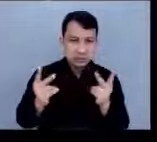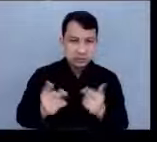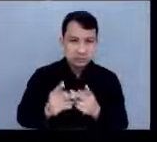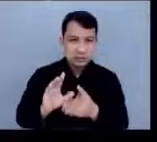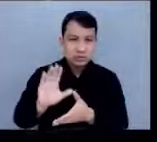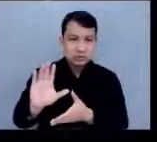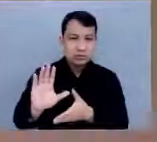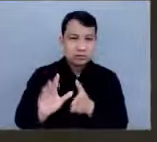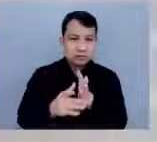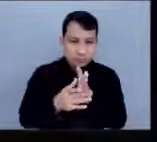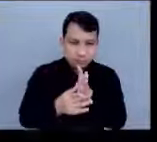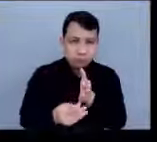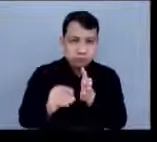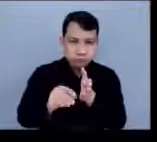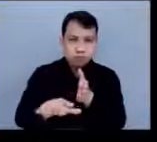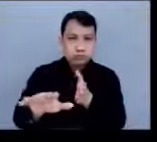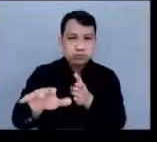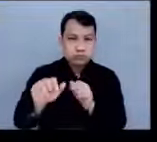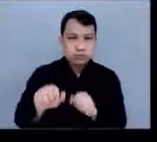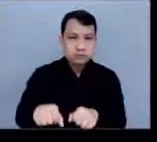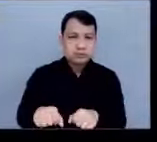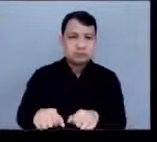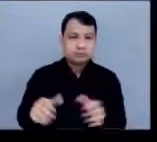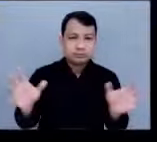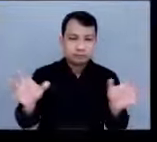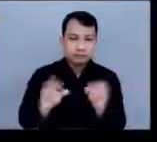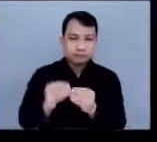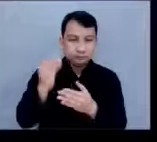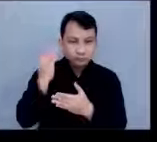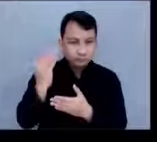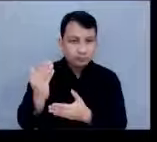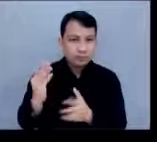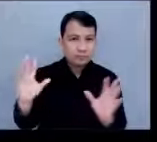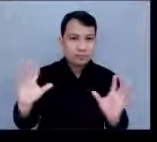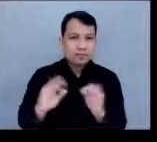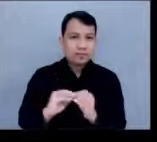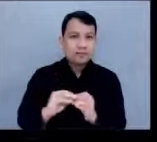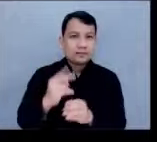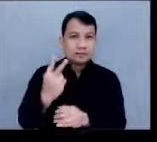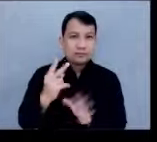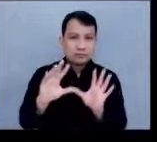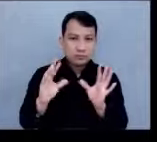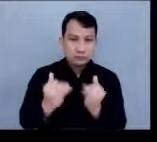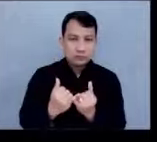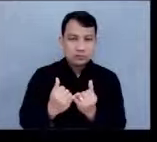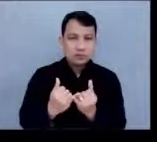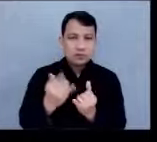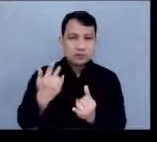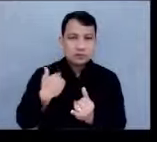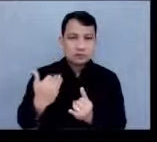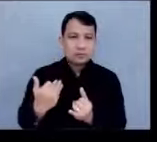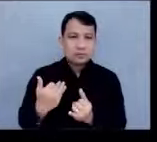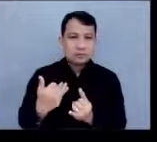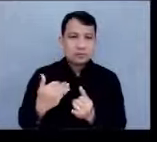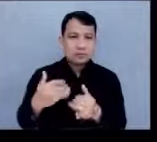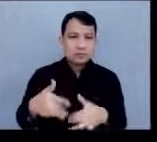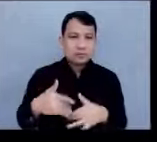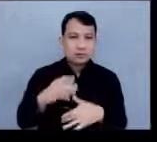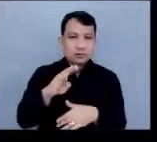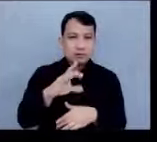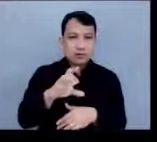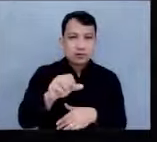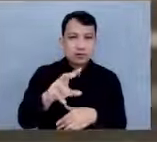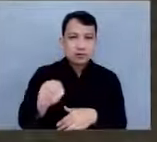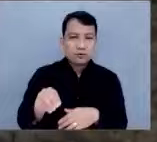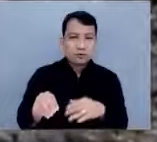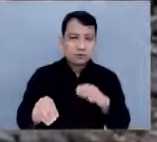sa naturang bayan. Sa tala ng lokal na pamahalaan, dalawang barangay ang apektado, kabilang ang Bakawan at Buhay